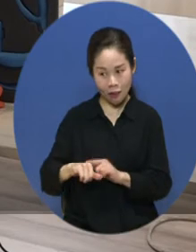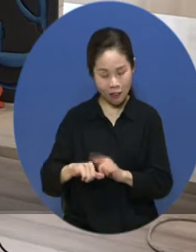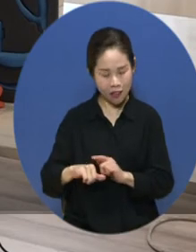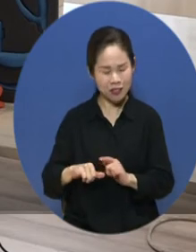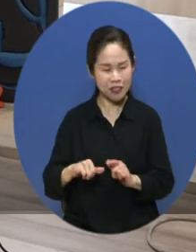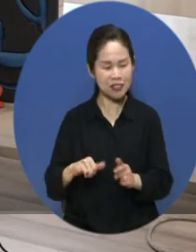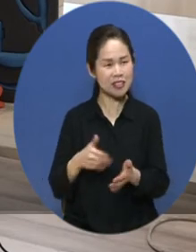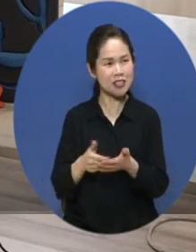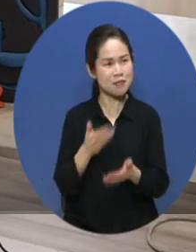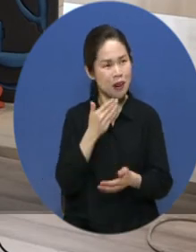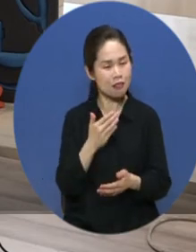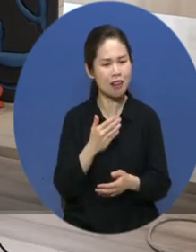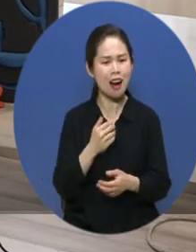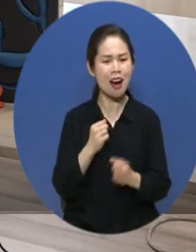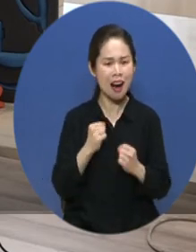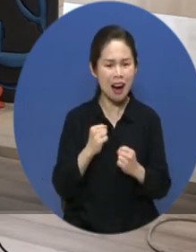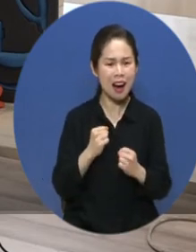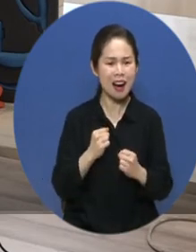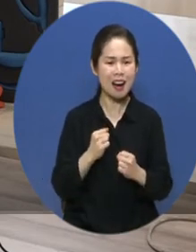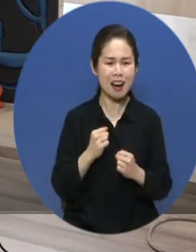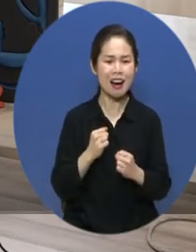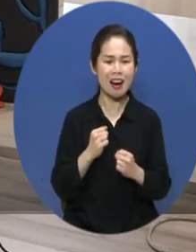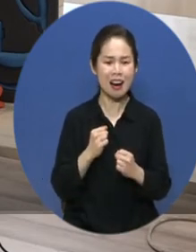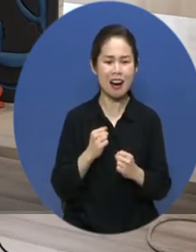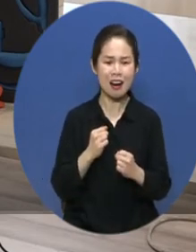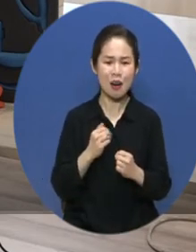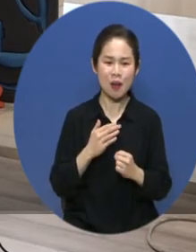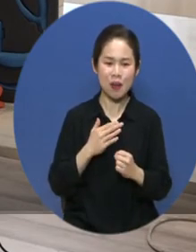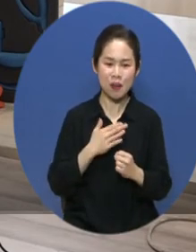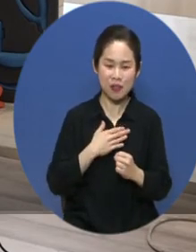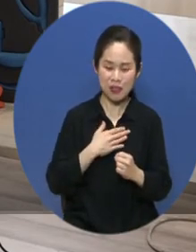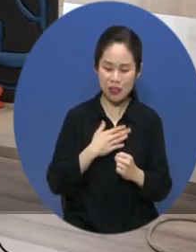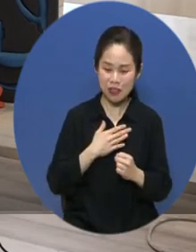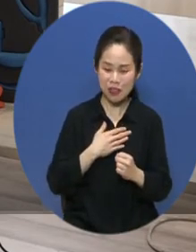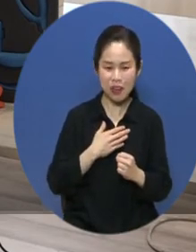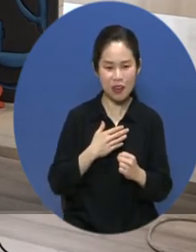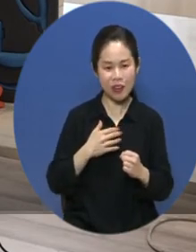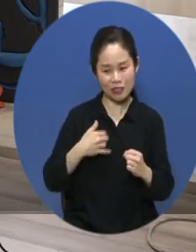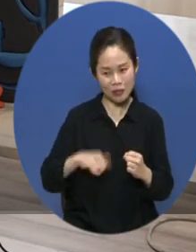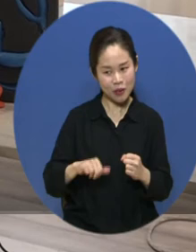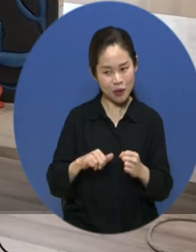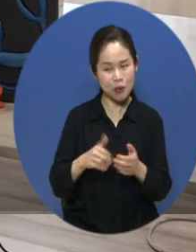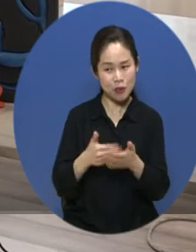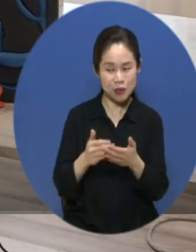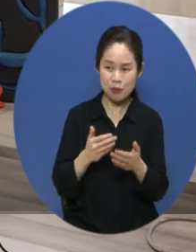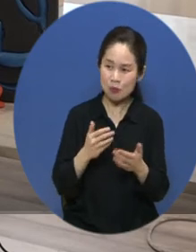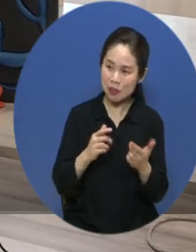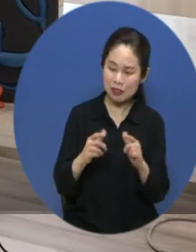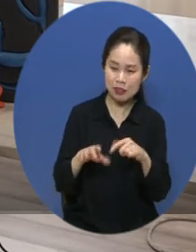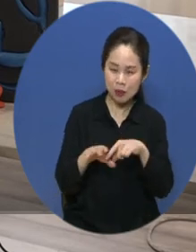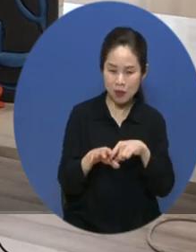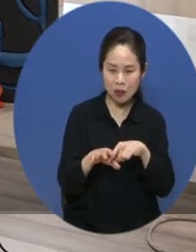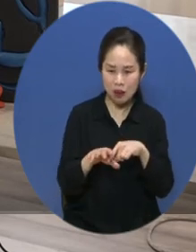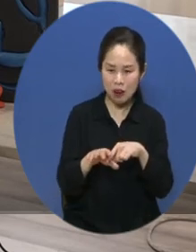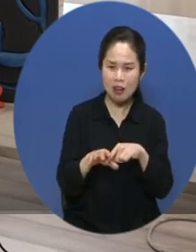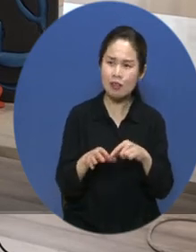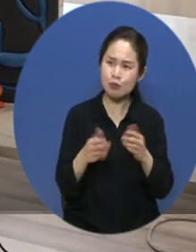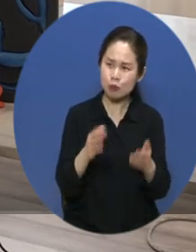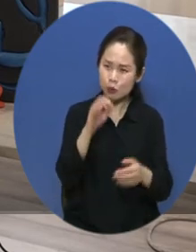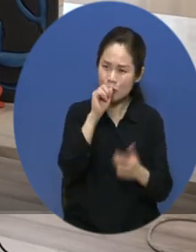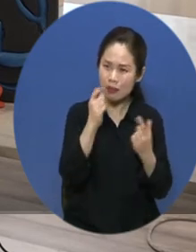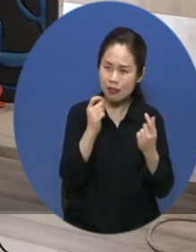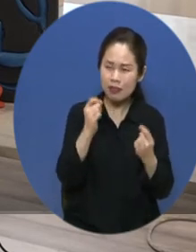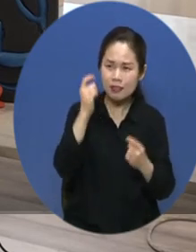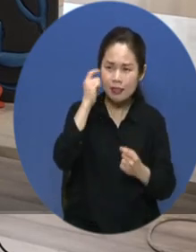이런 경험을 좀 더 줘도 되겠구나라는 부분에서 되게 제일 기억에 남는 친구 중에